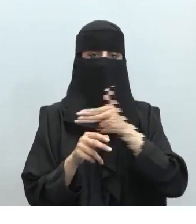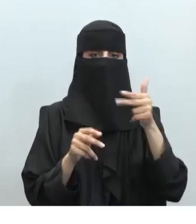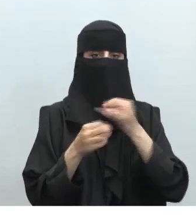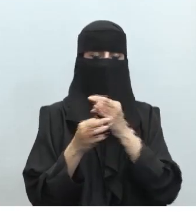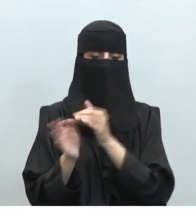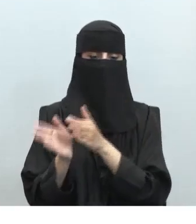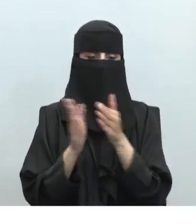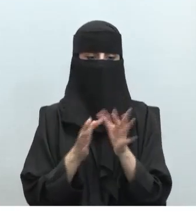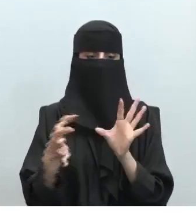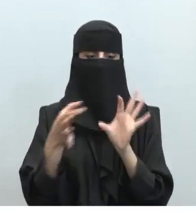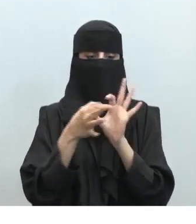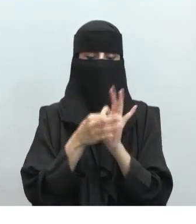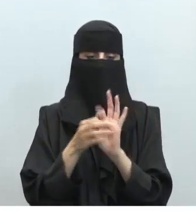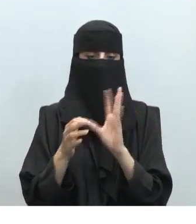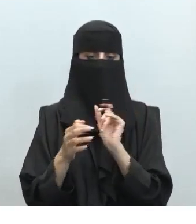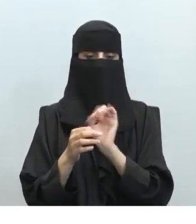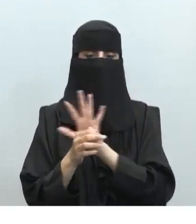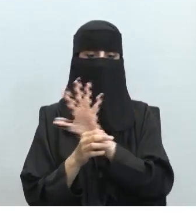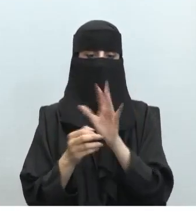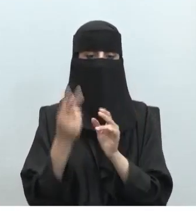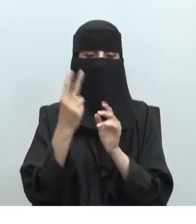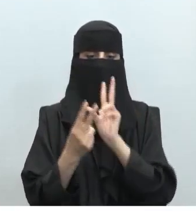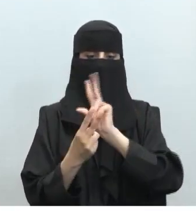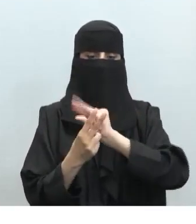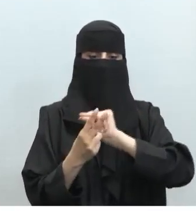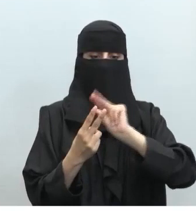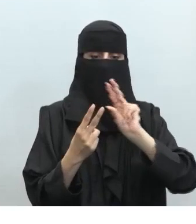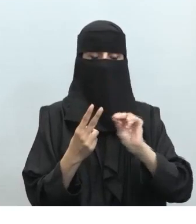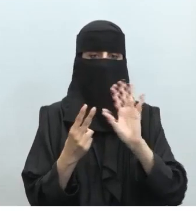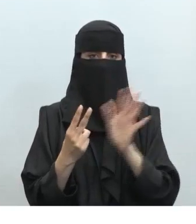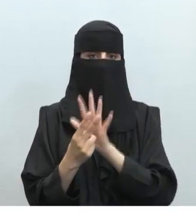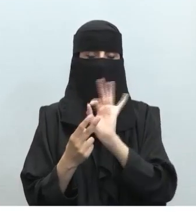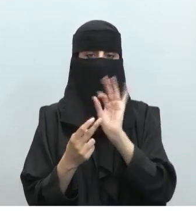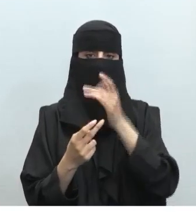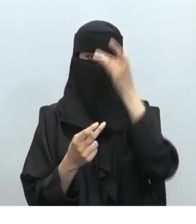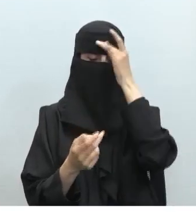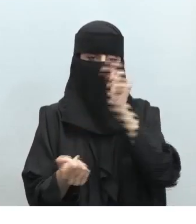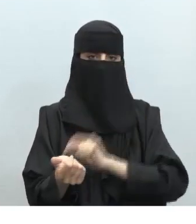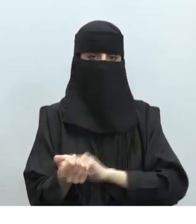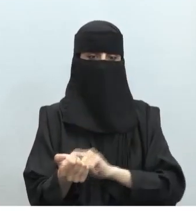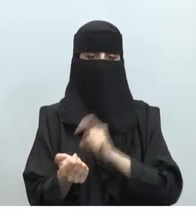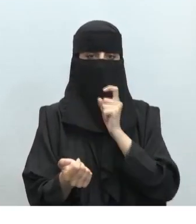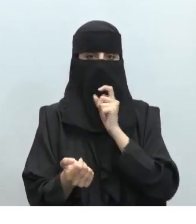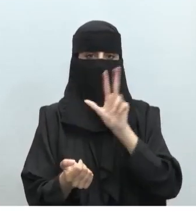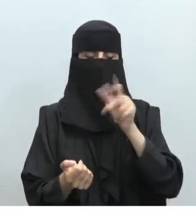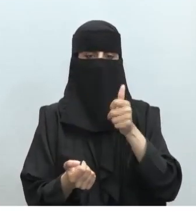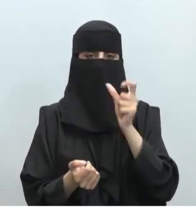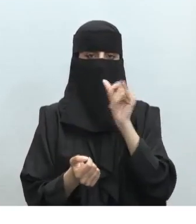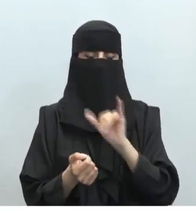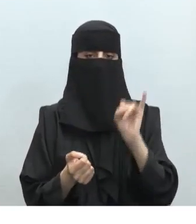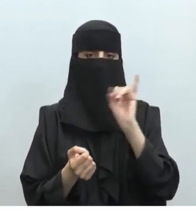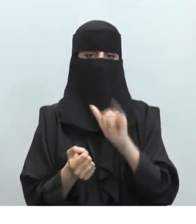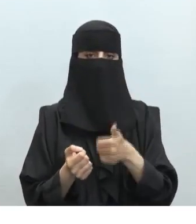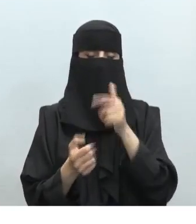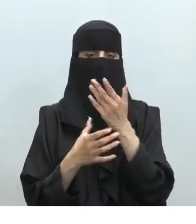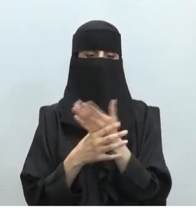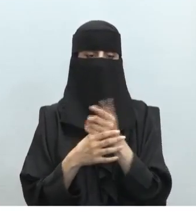الجيني لصفه ما غير متماثل الجينات ذكرنا مرض الانيميا ونحن نتتبع هذا المرض ذكرنا بان هذا المرض ينتج